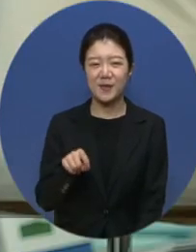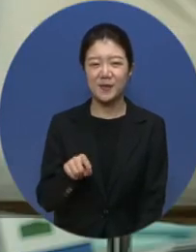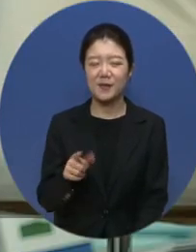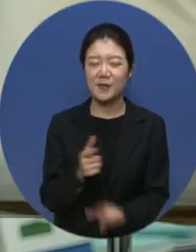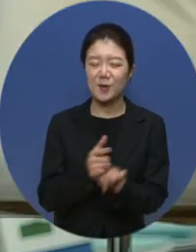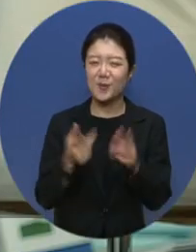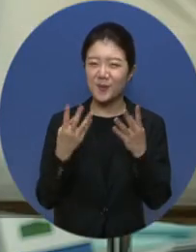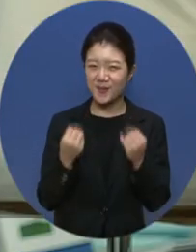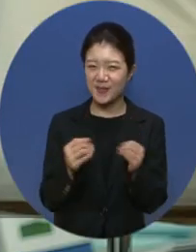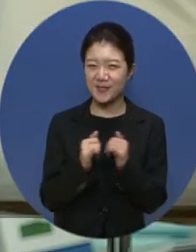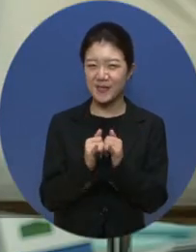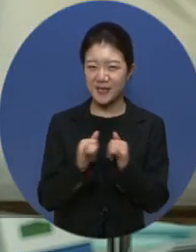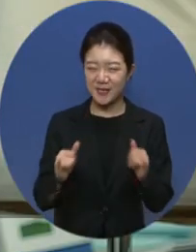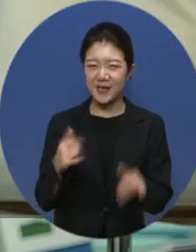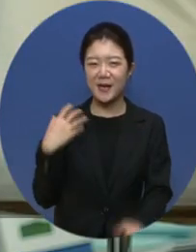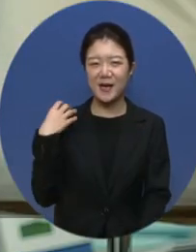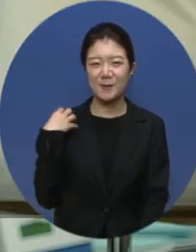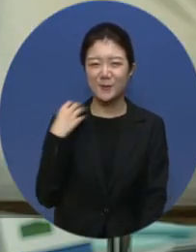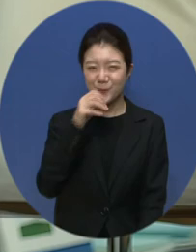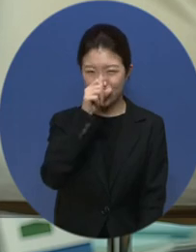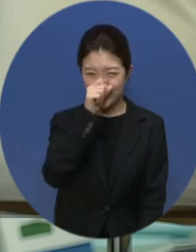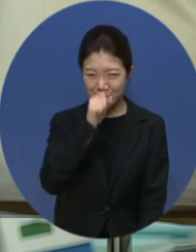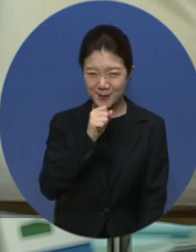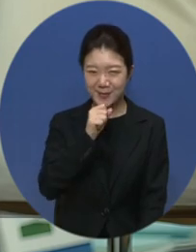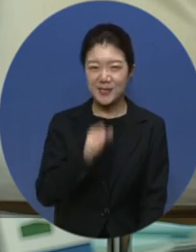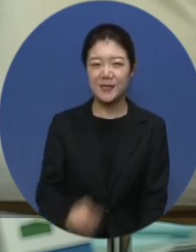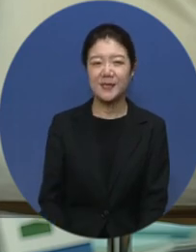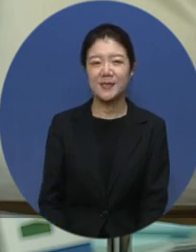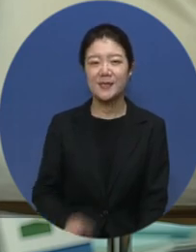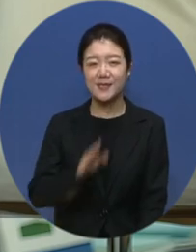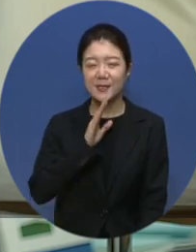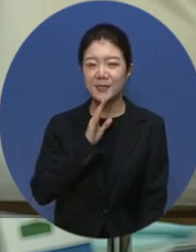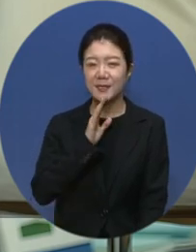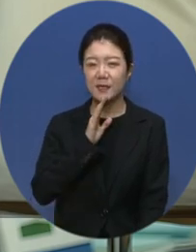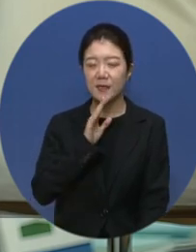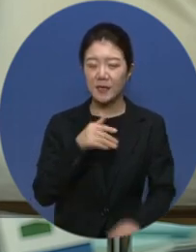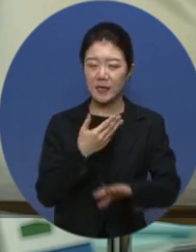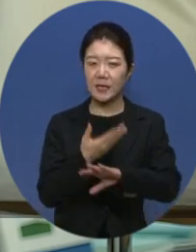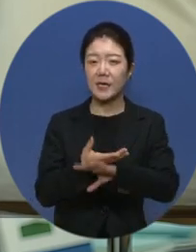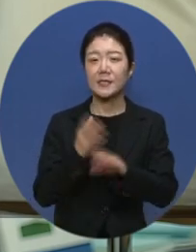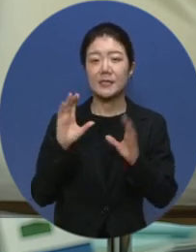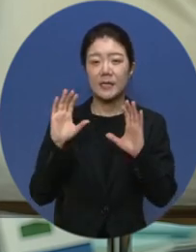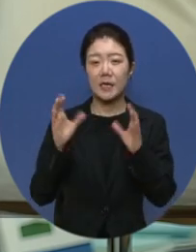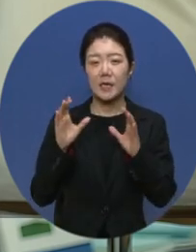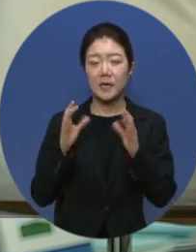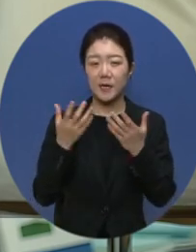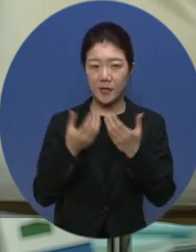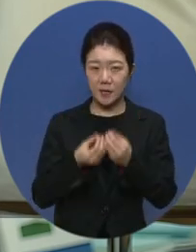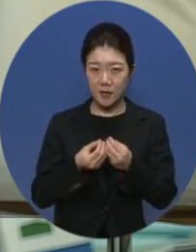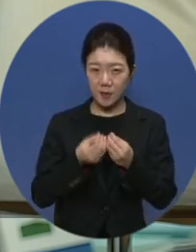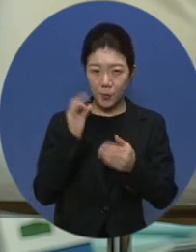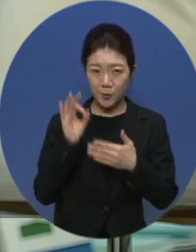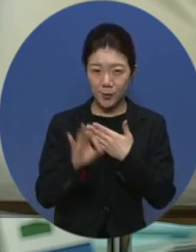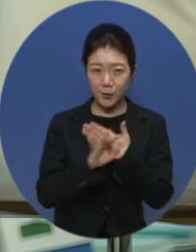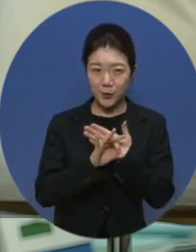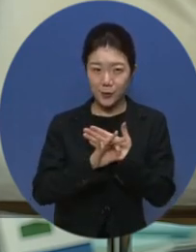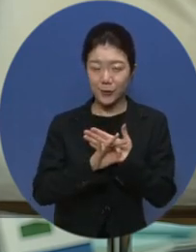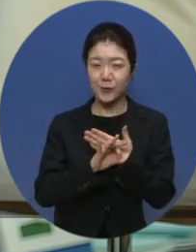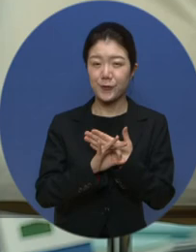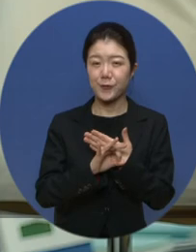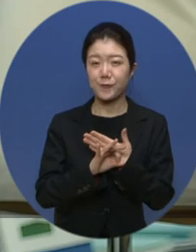더 많은 분들이 해줬으면 좋겠다는 생각이 있어요. 실제로 외국에서는 사례에서 보면